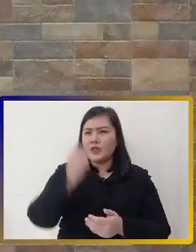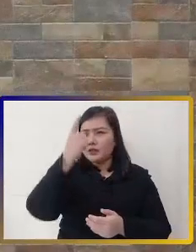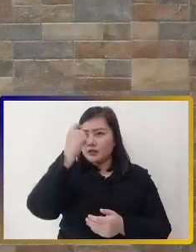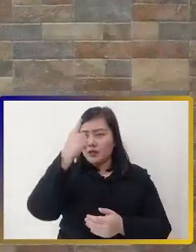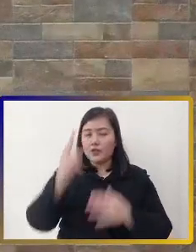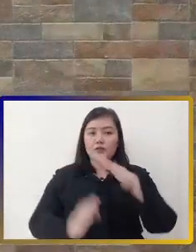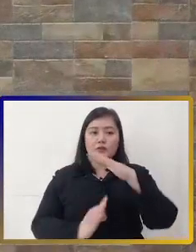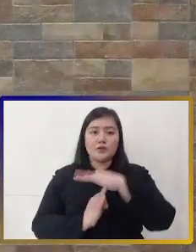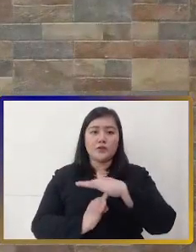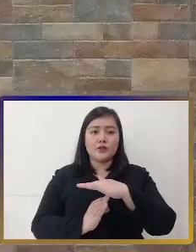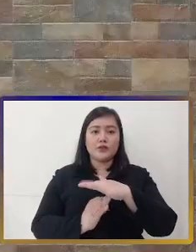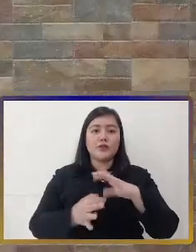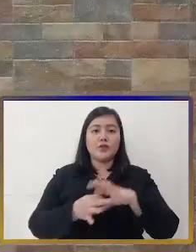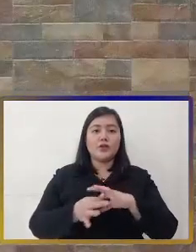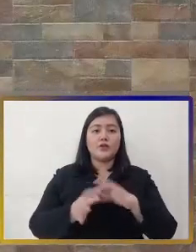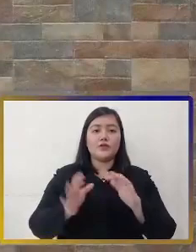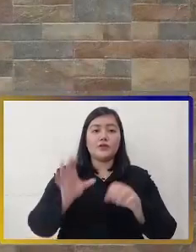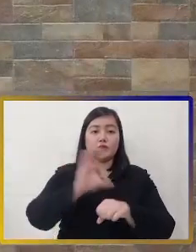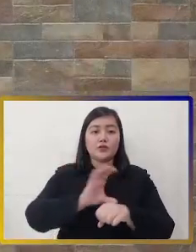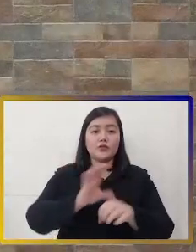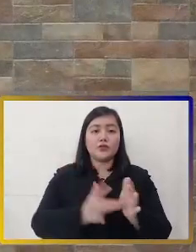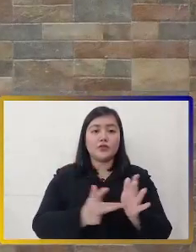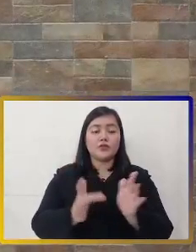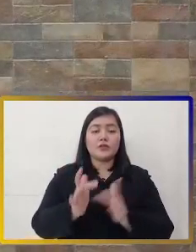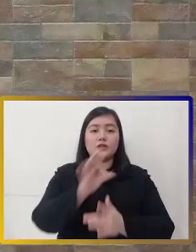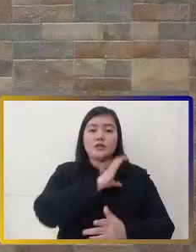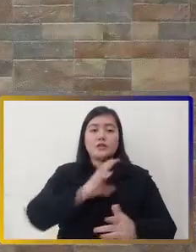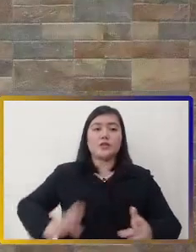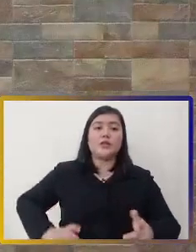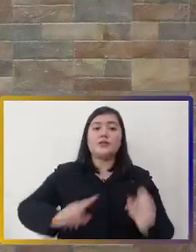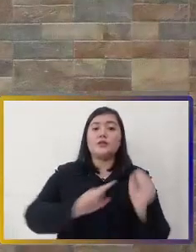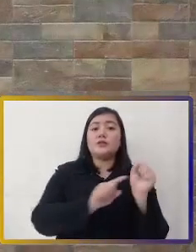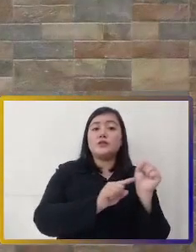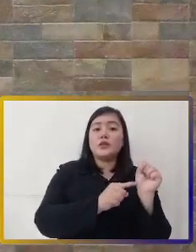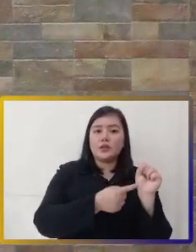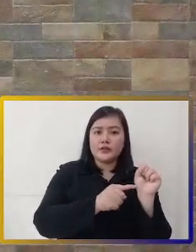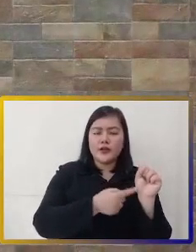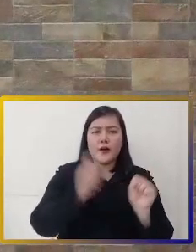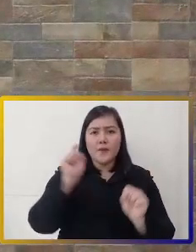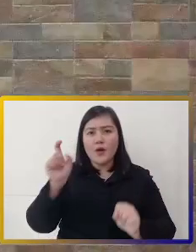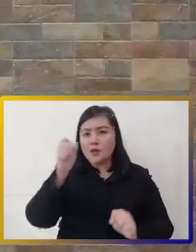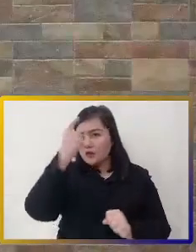Christ built, kailangan na po nating maunawaan, how shall we find that